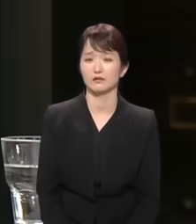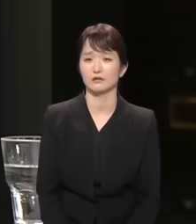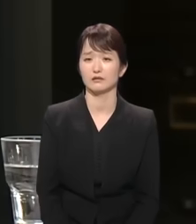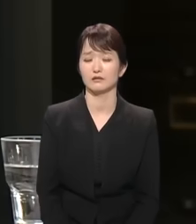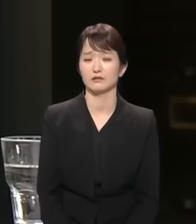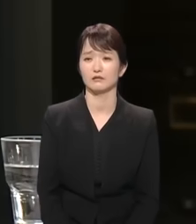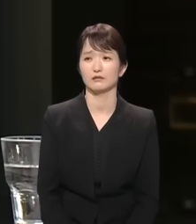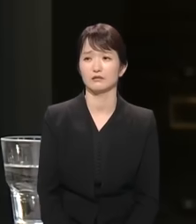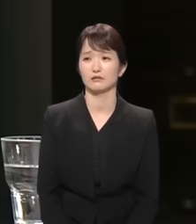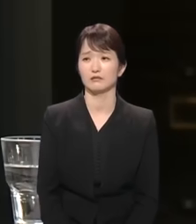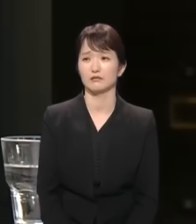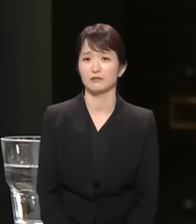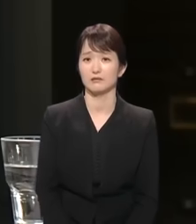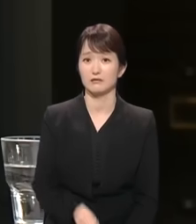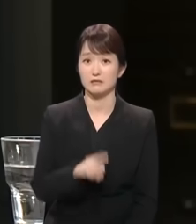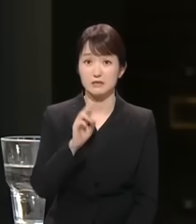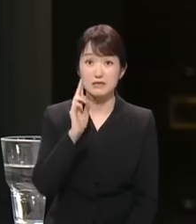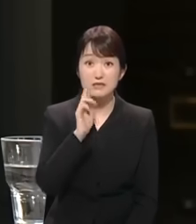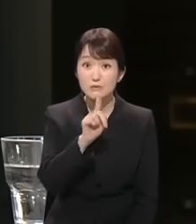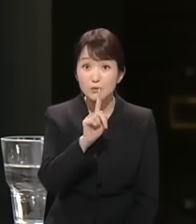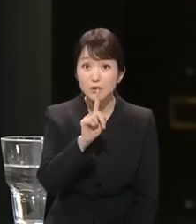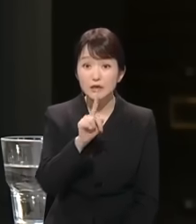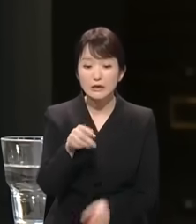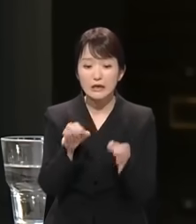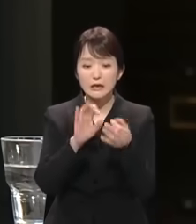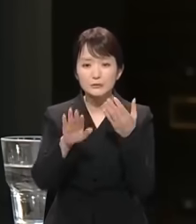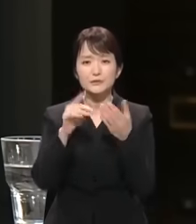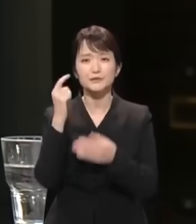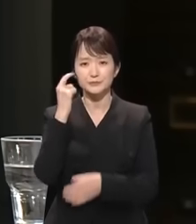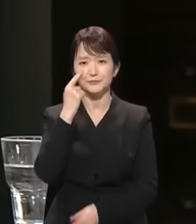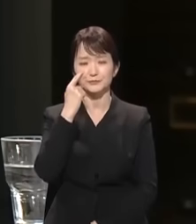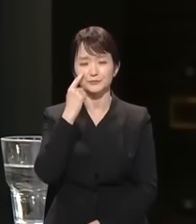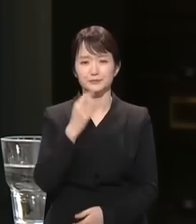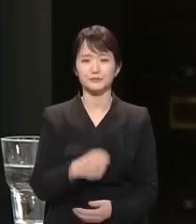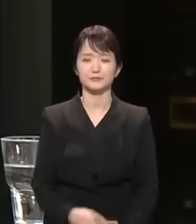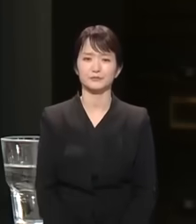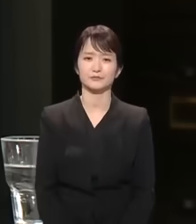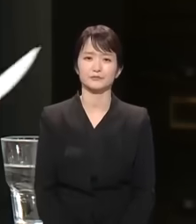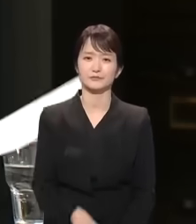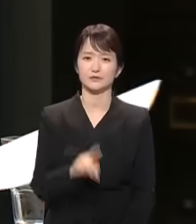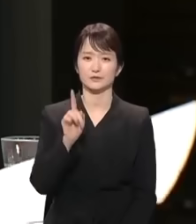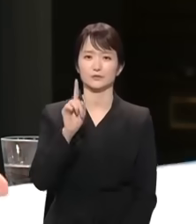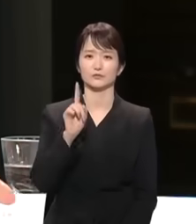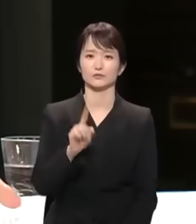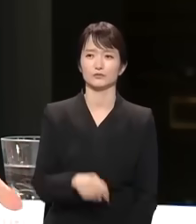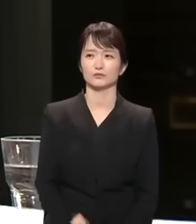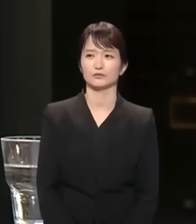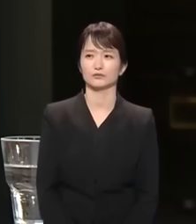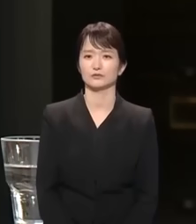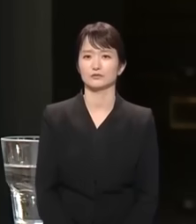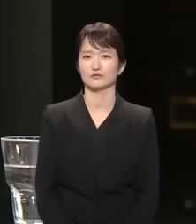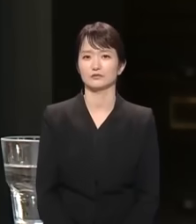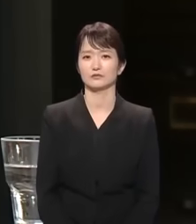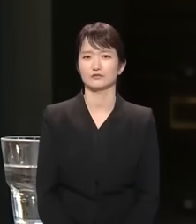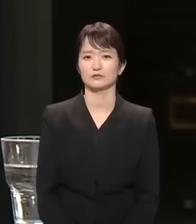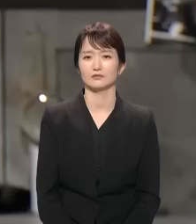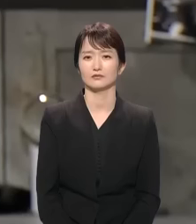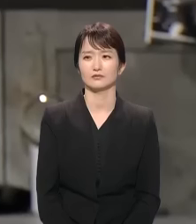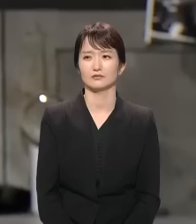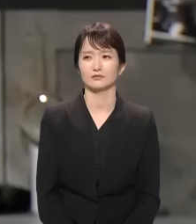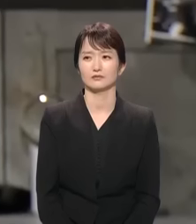모르겠다고 더 심한 거는 잠시 후에 또 나옵니다 자 양변호사 어떠세요 아니 이게